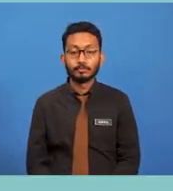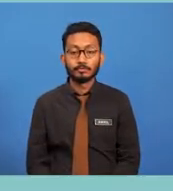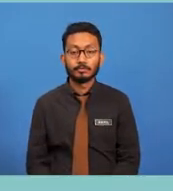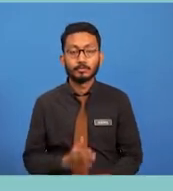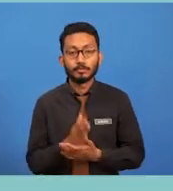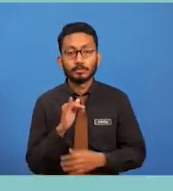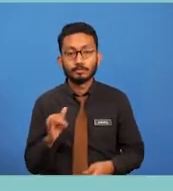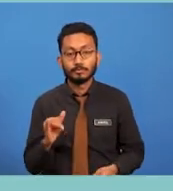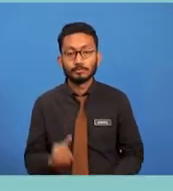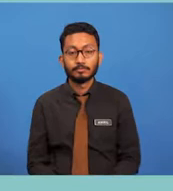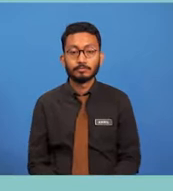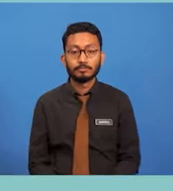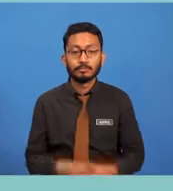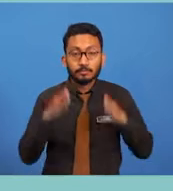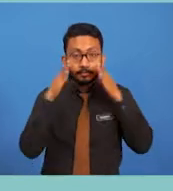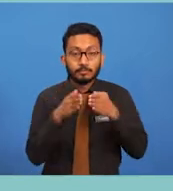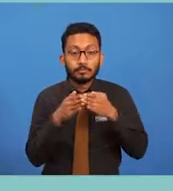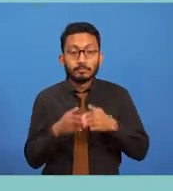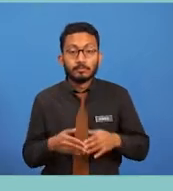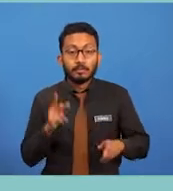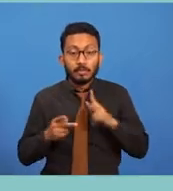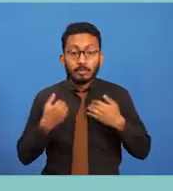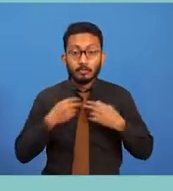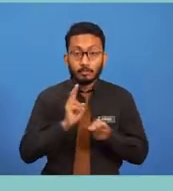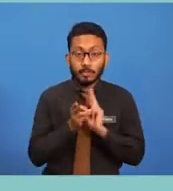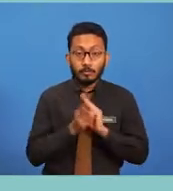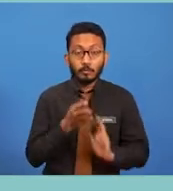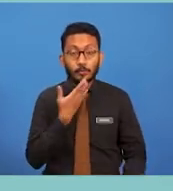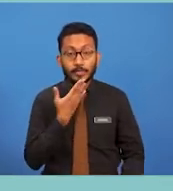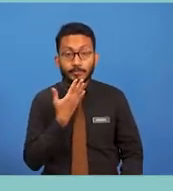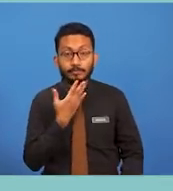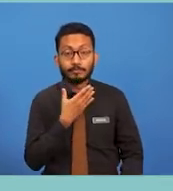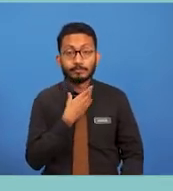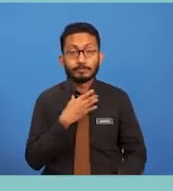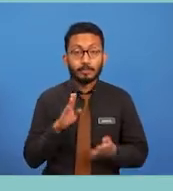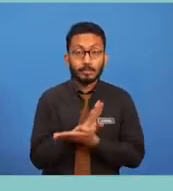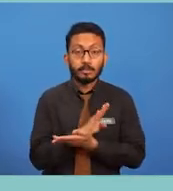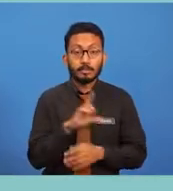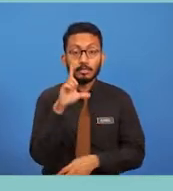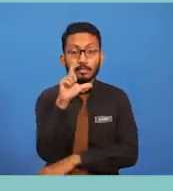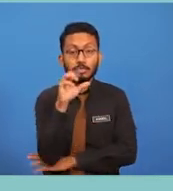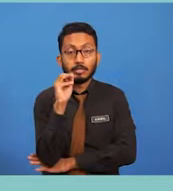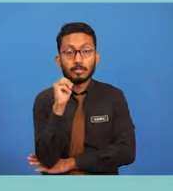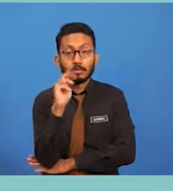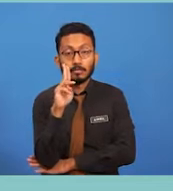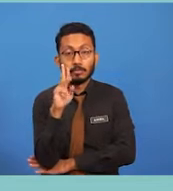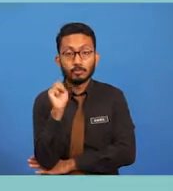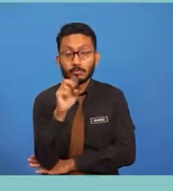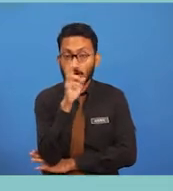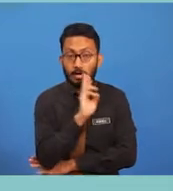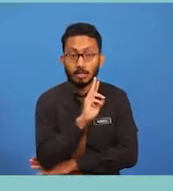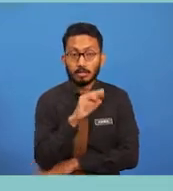Seterusnya, perhatikan sebarang perubahan warna pada kertas litmus merah.